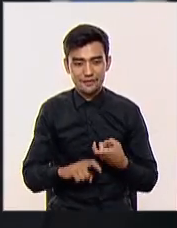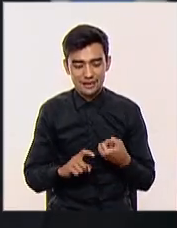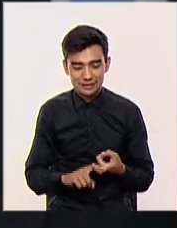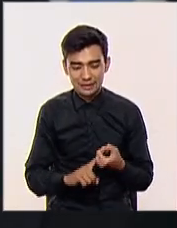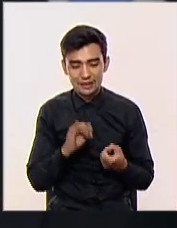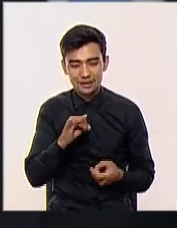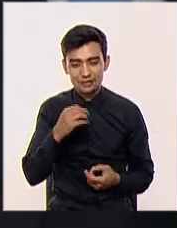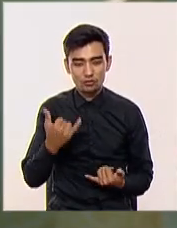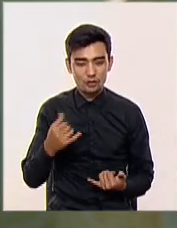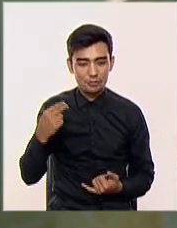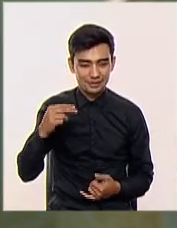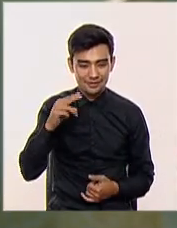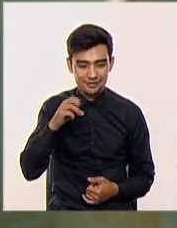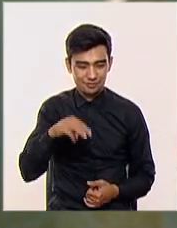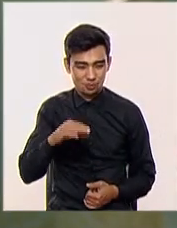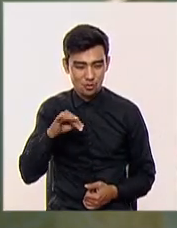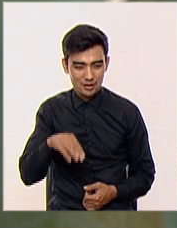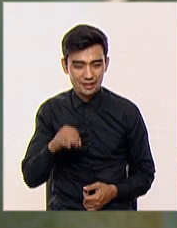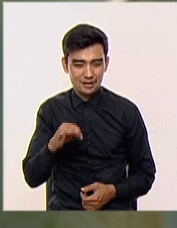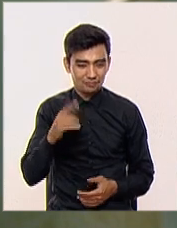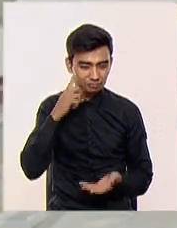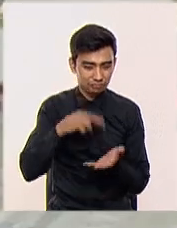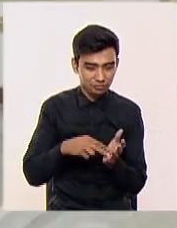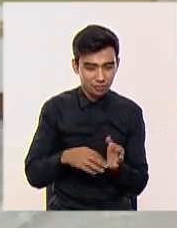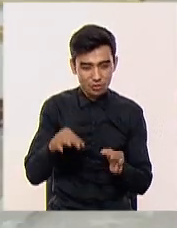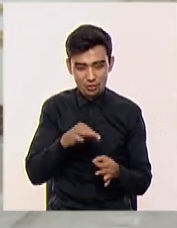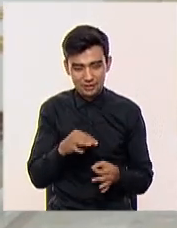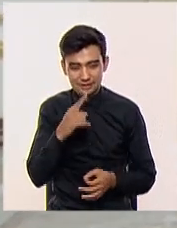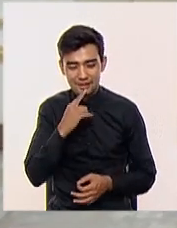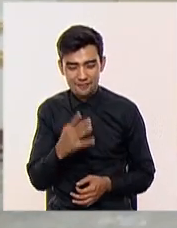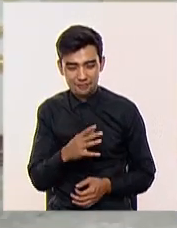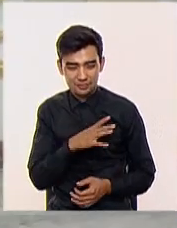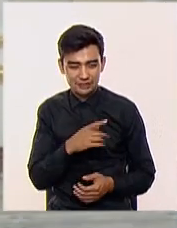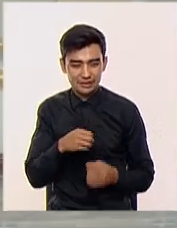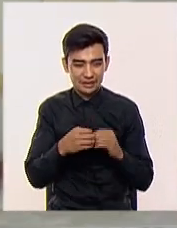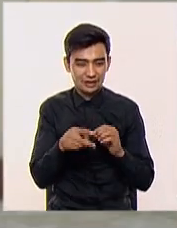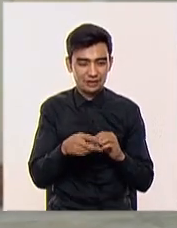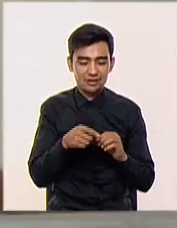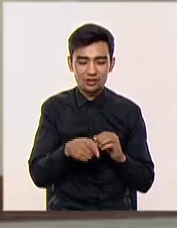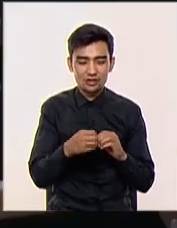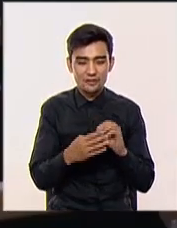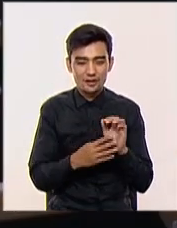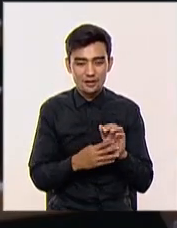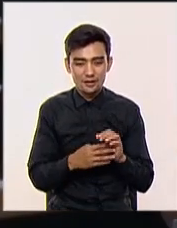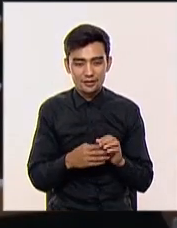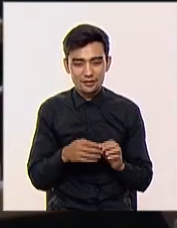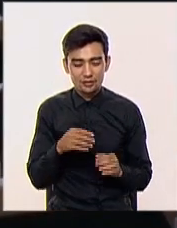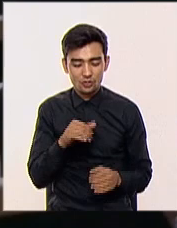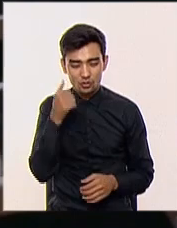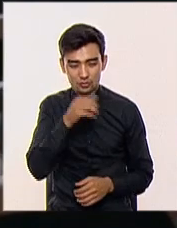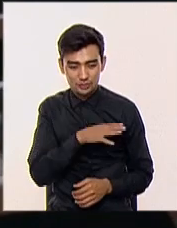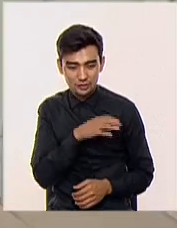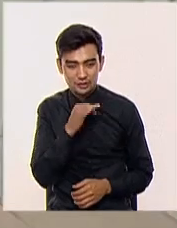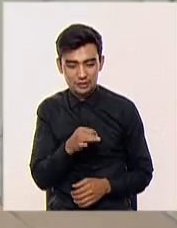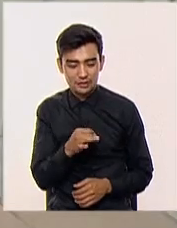Сегодня Касым-Жомарт Токаев подчеркнул, что всестороннее стратегическое партнерство, заявленное в 2019 году, вышло на заданную траекторию.